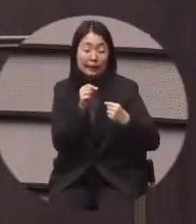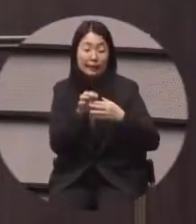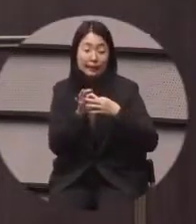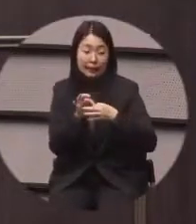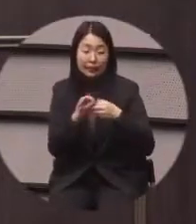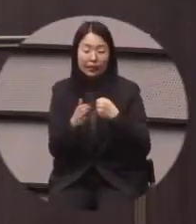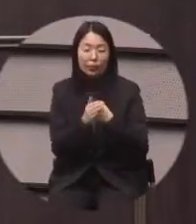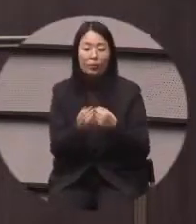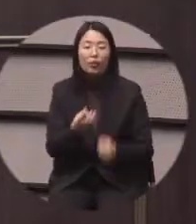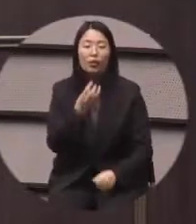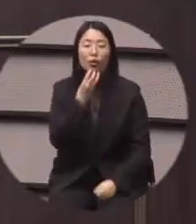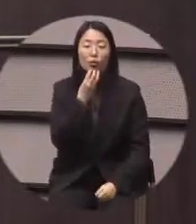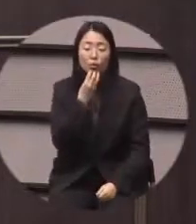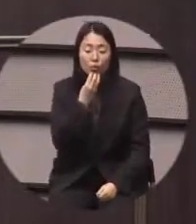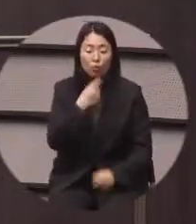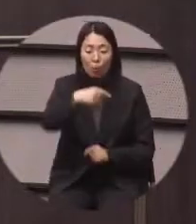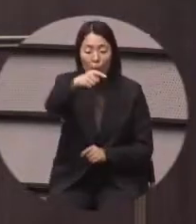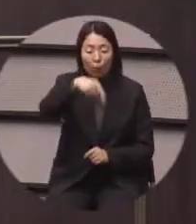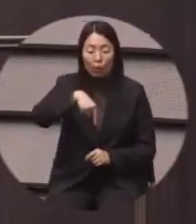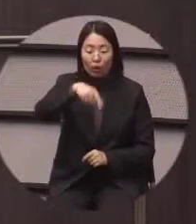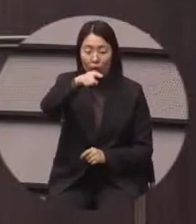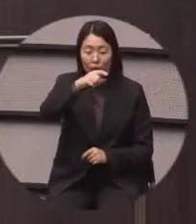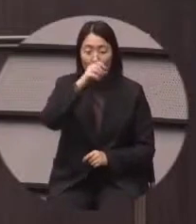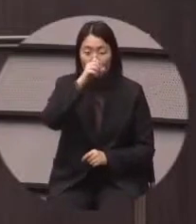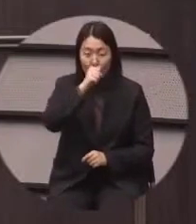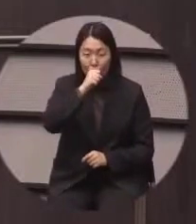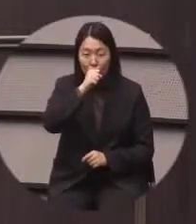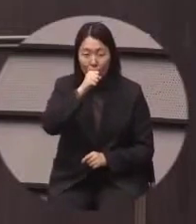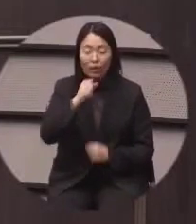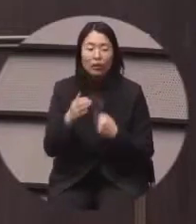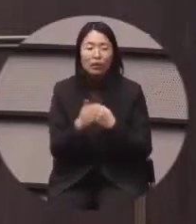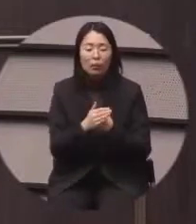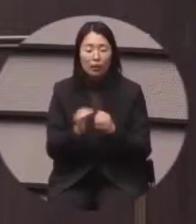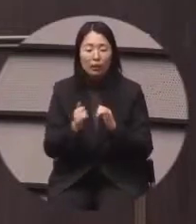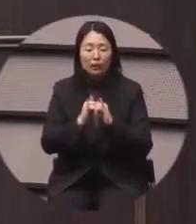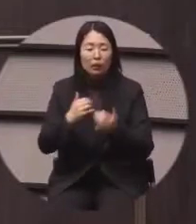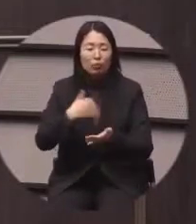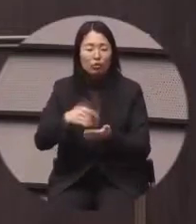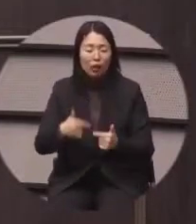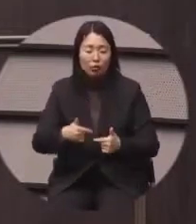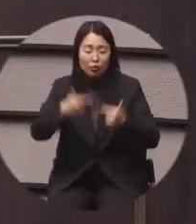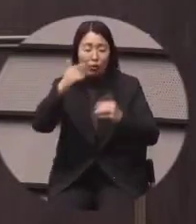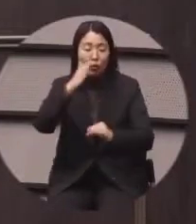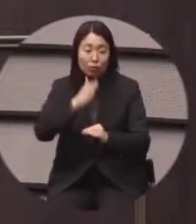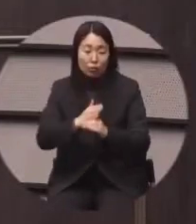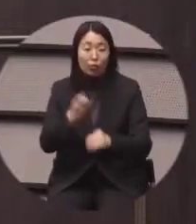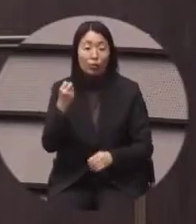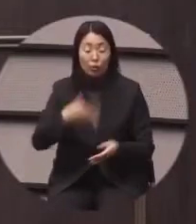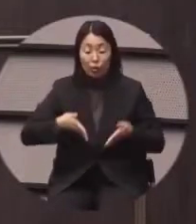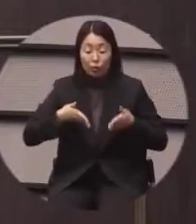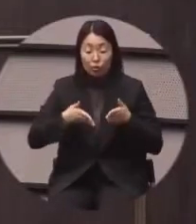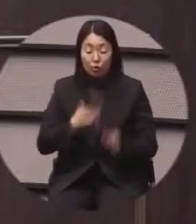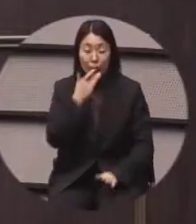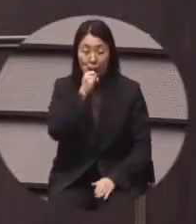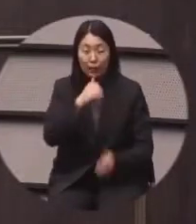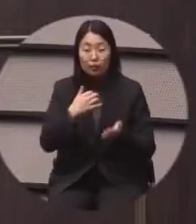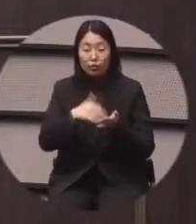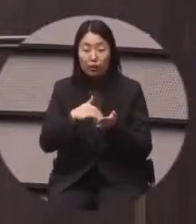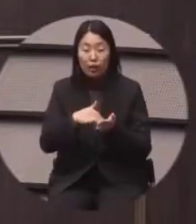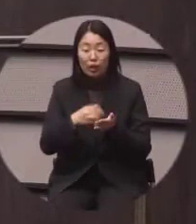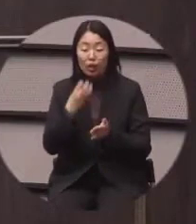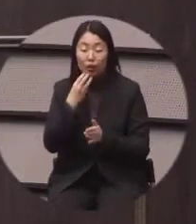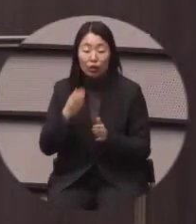인해 수도권에서도 몇 안 되는 인구 증가 도시에 속합니다. 또한 출산 가능 인구가 경기도